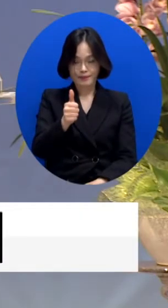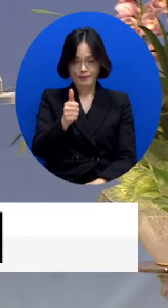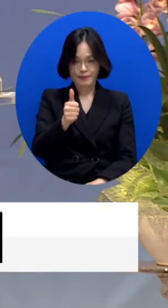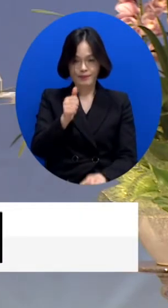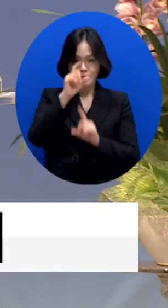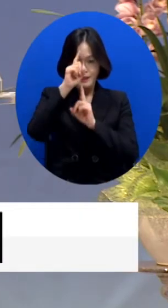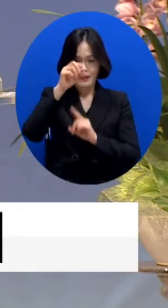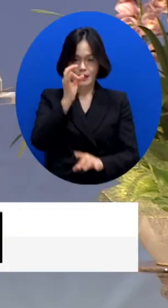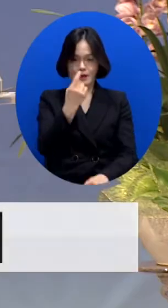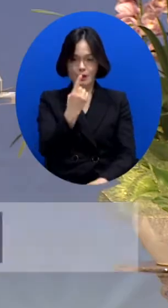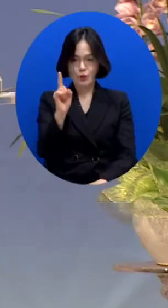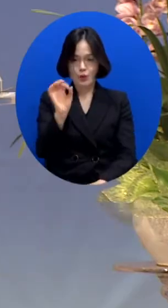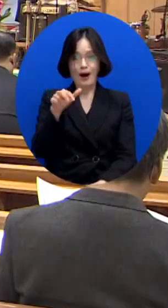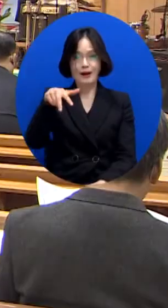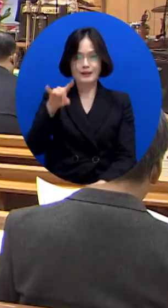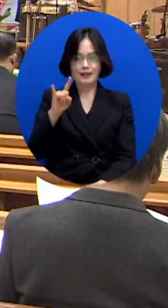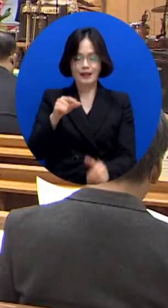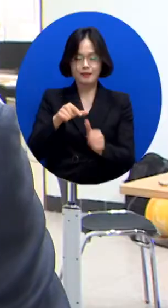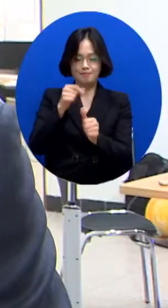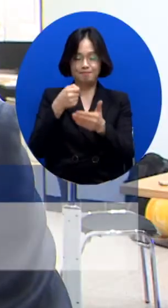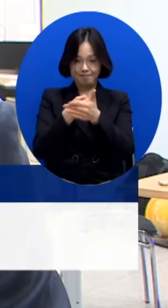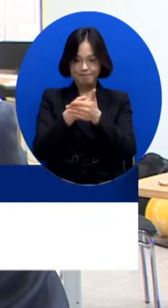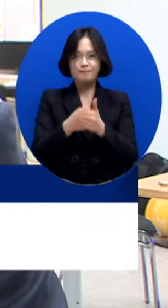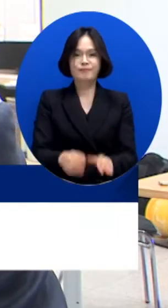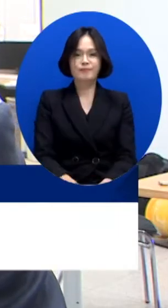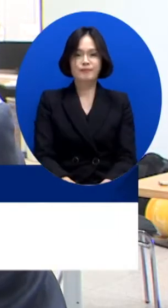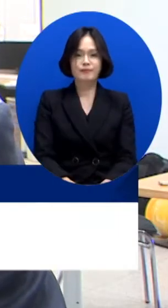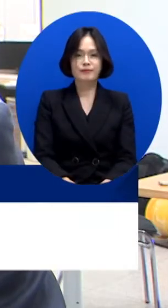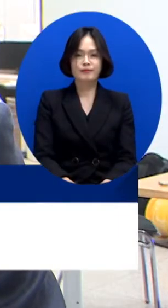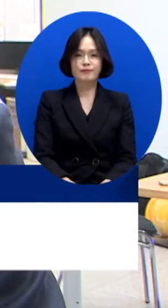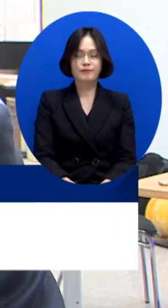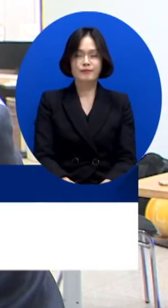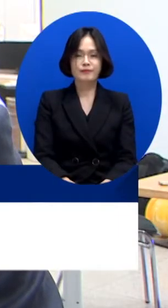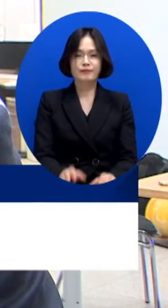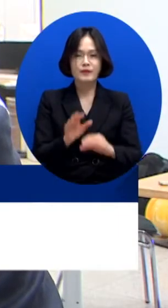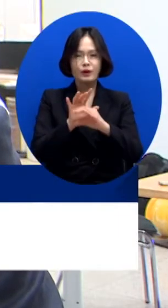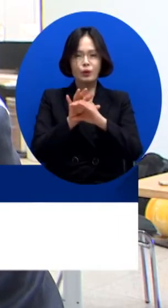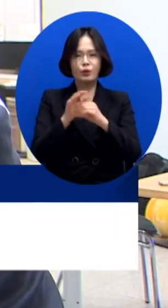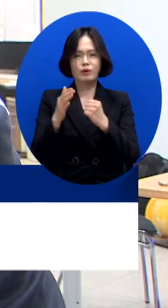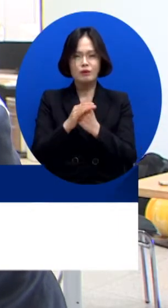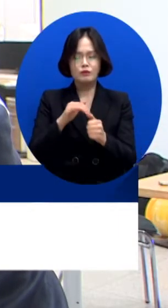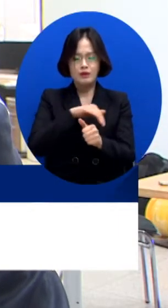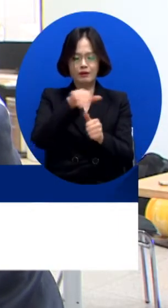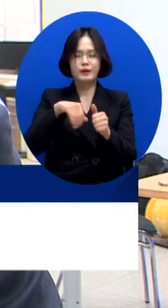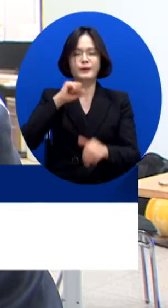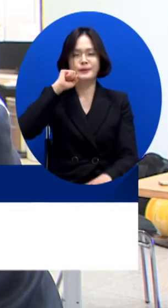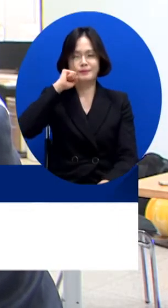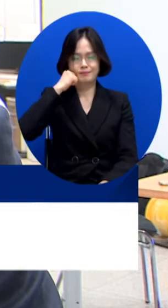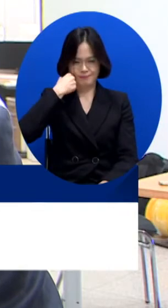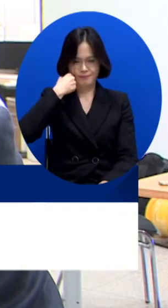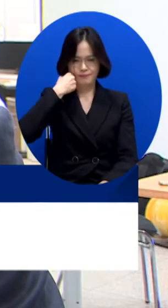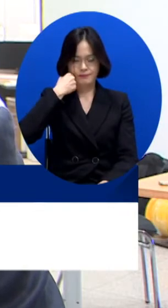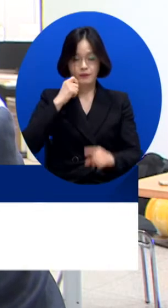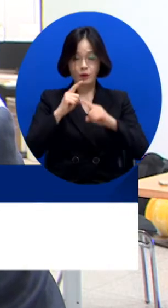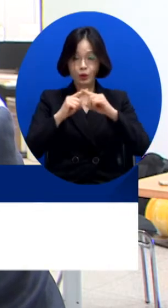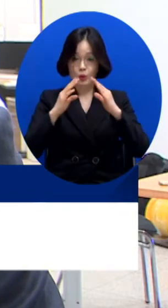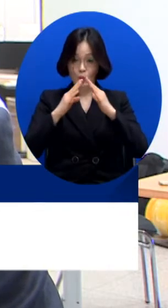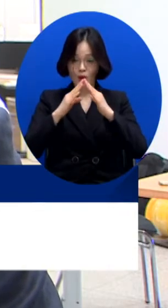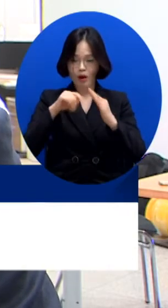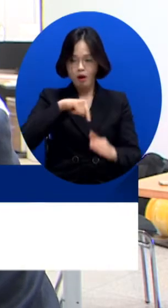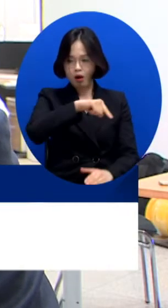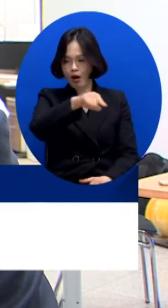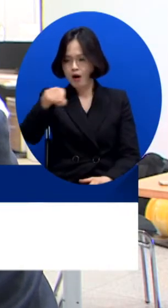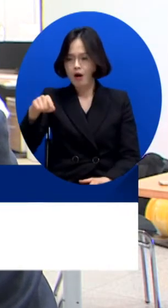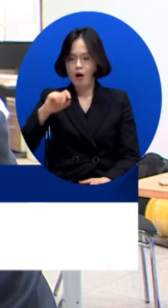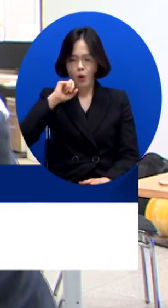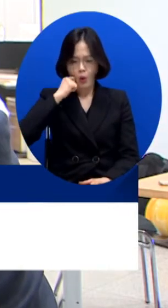경일교회 이왕재 목사를 추대했습니다. 코로나 때문에 참 상황이 어렵고 교회들이 어려움을 많이